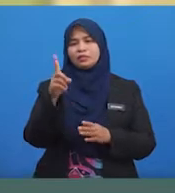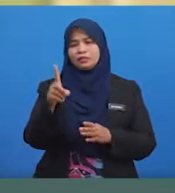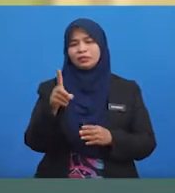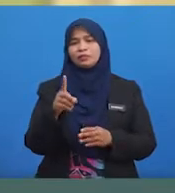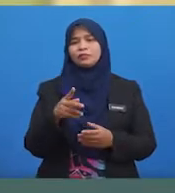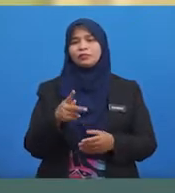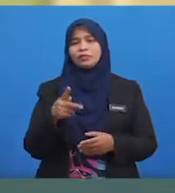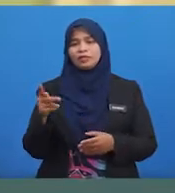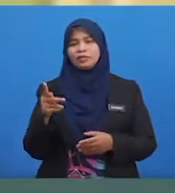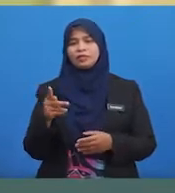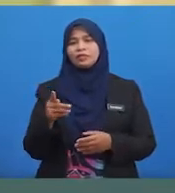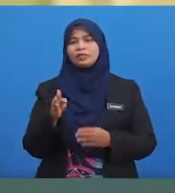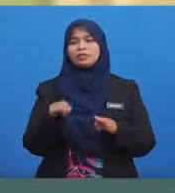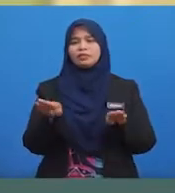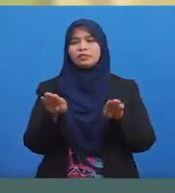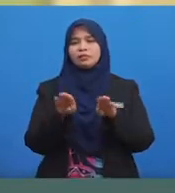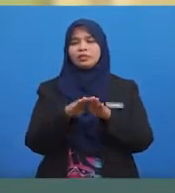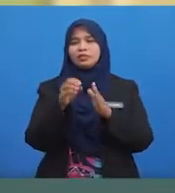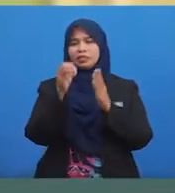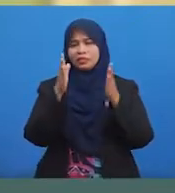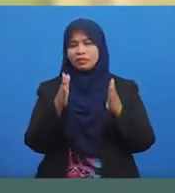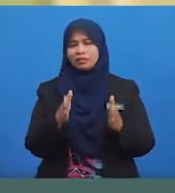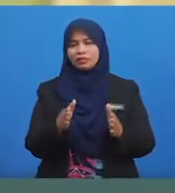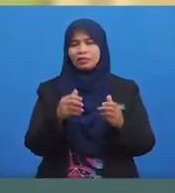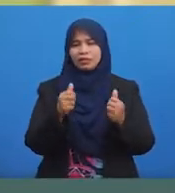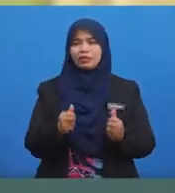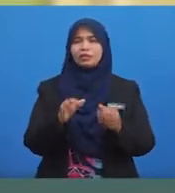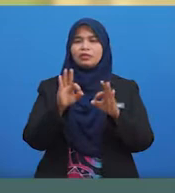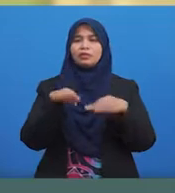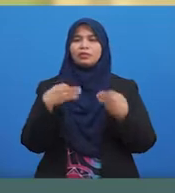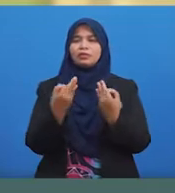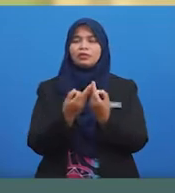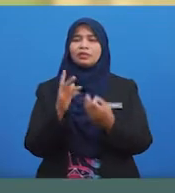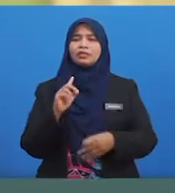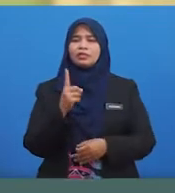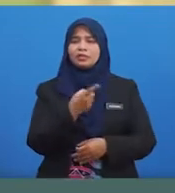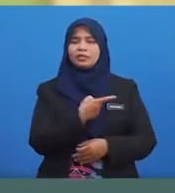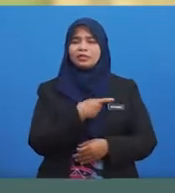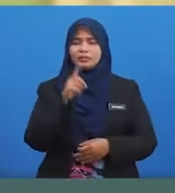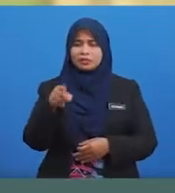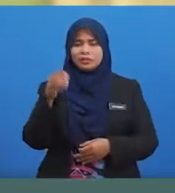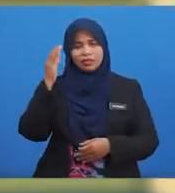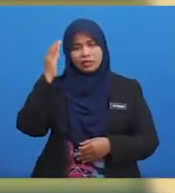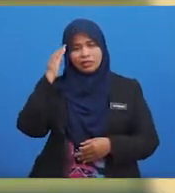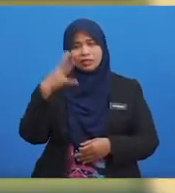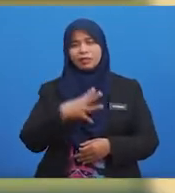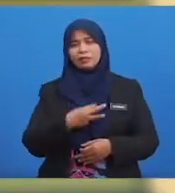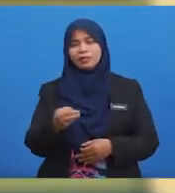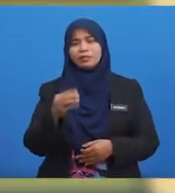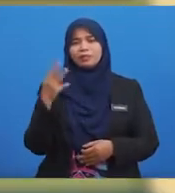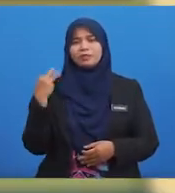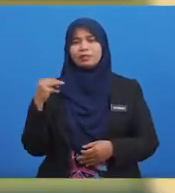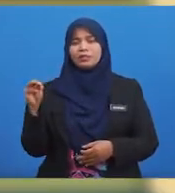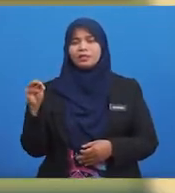sebagai seorang ahli keluarga kita seharusnya tahu minat mereka kita